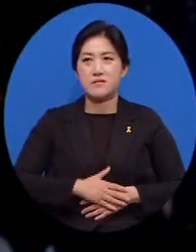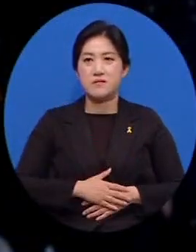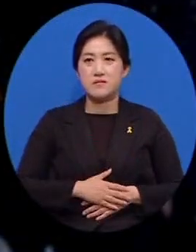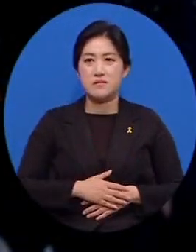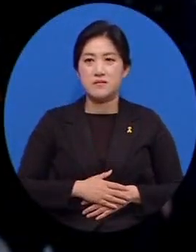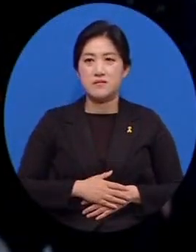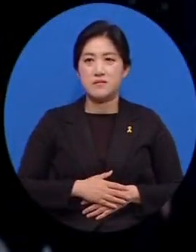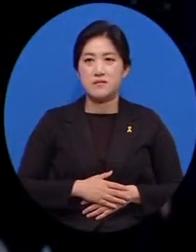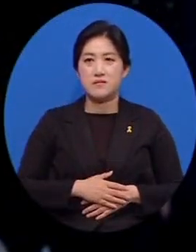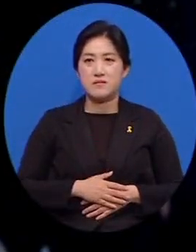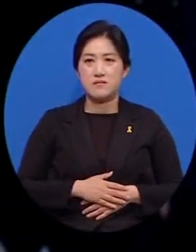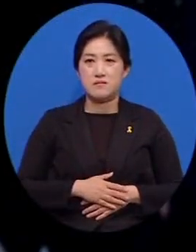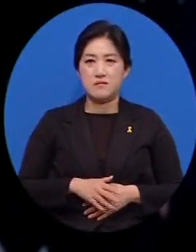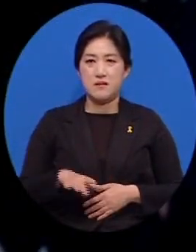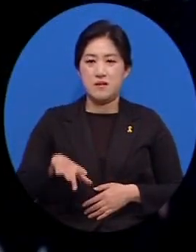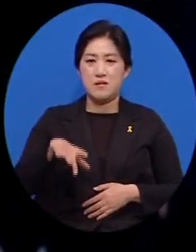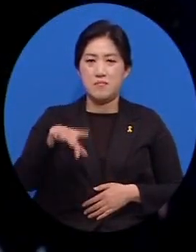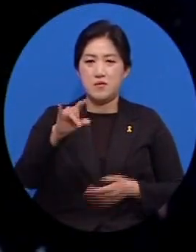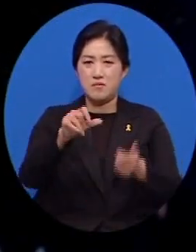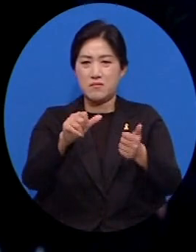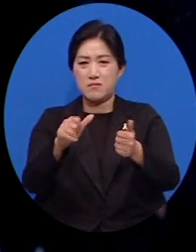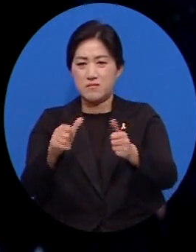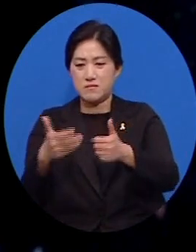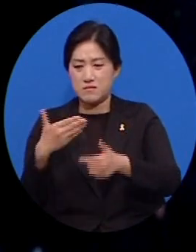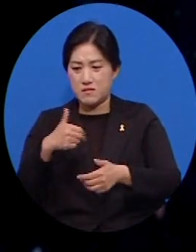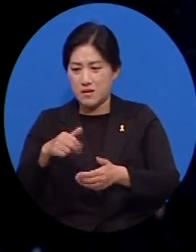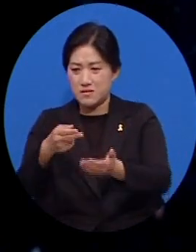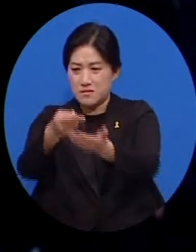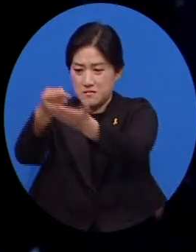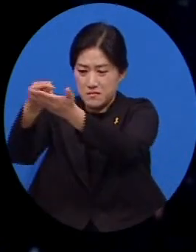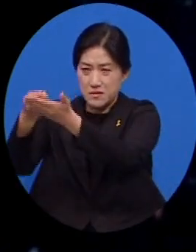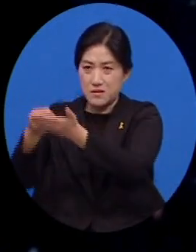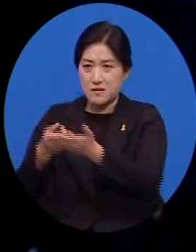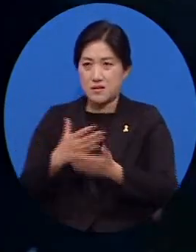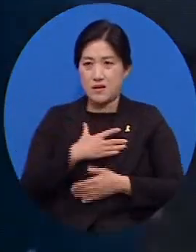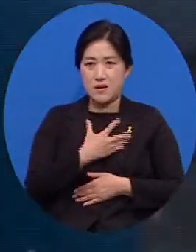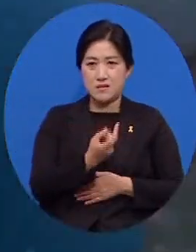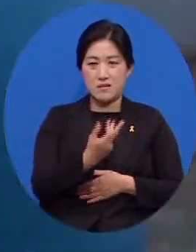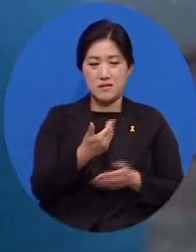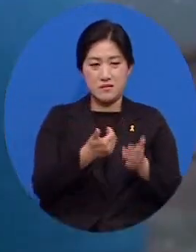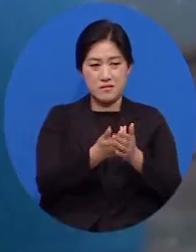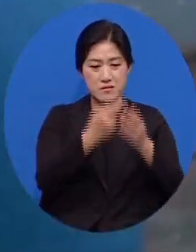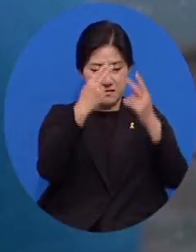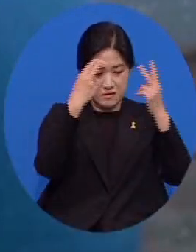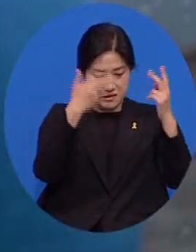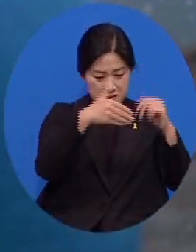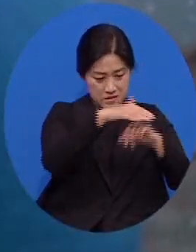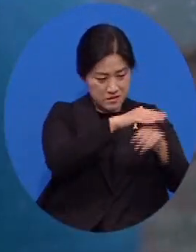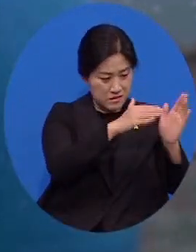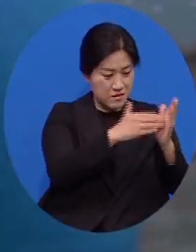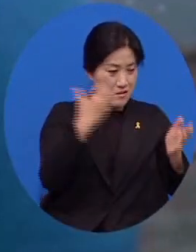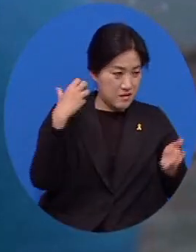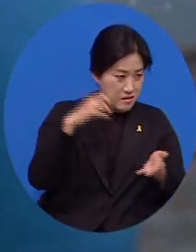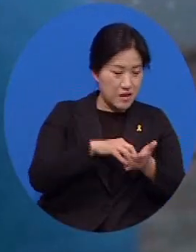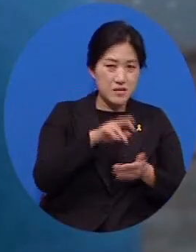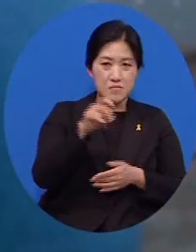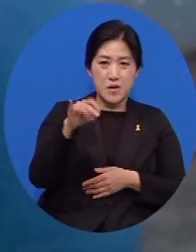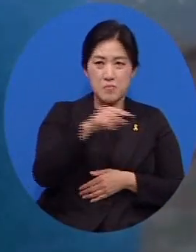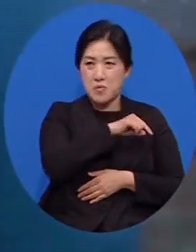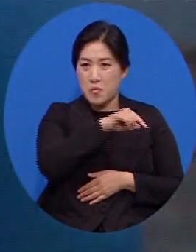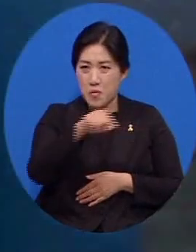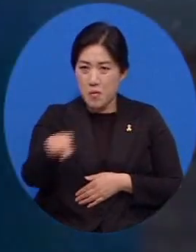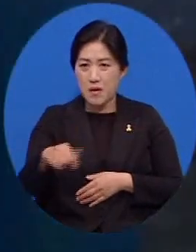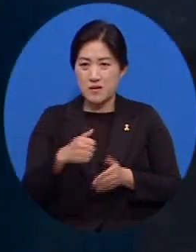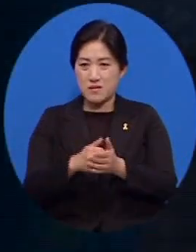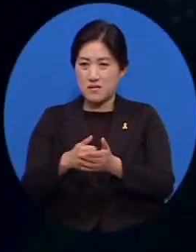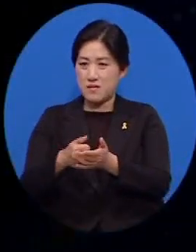먼저 아이 올라온 엄마 아빠들이 안산 와서 장례 치르고 다시 팽목항 내려가서 아직